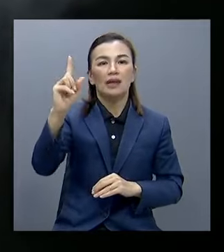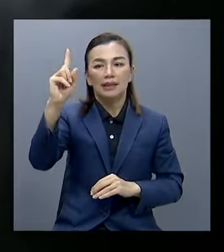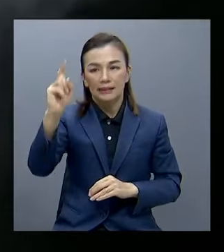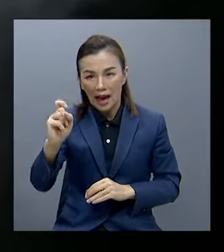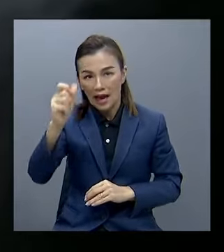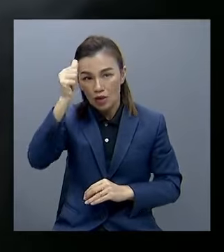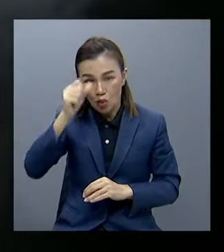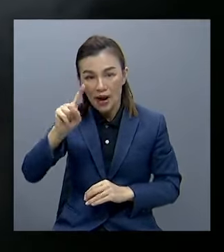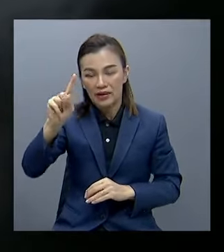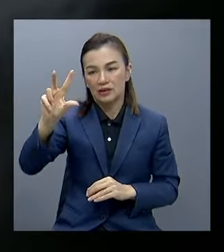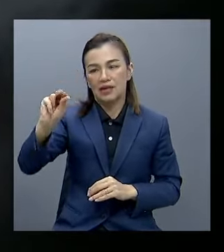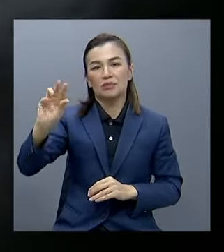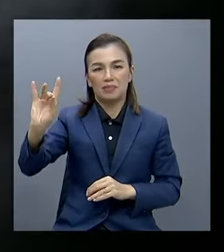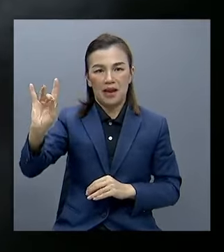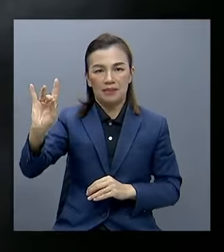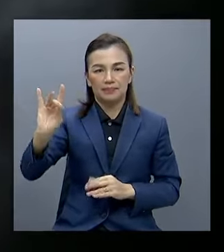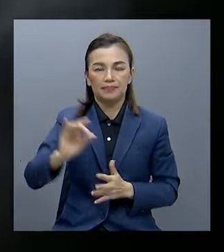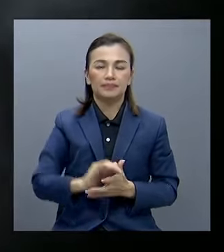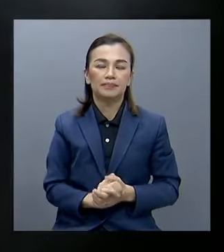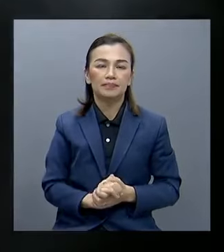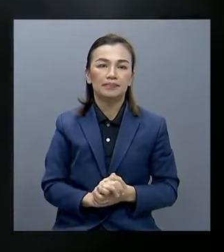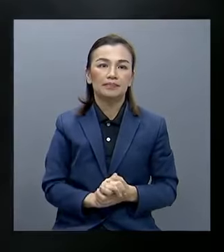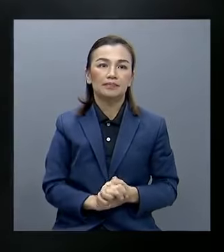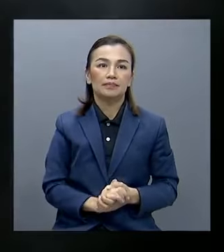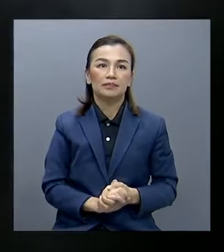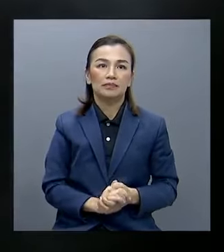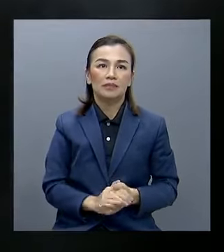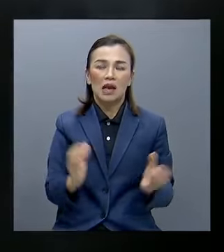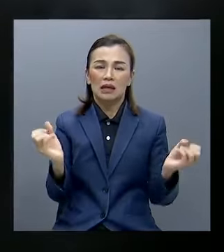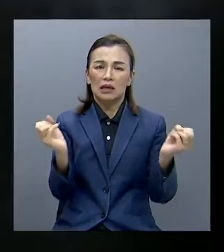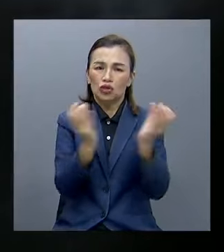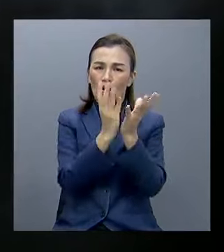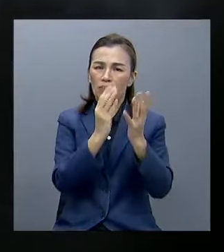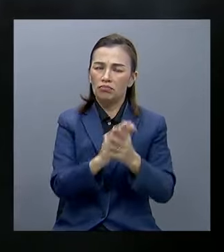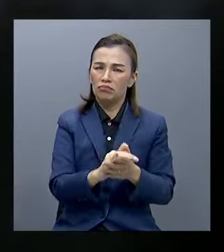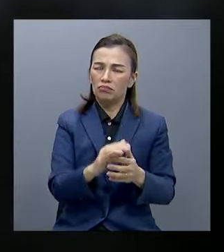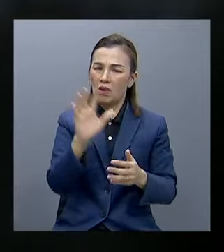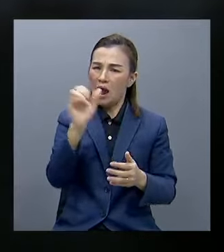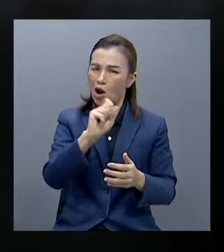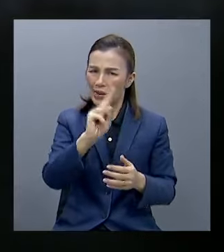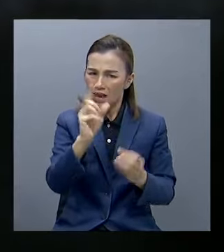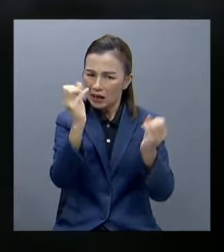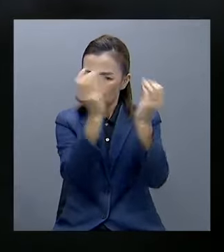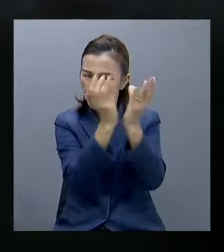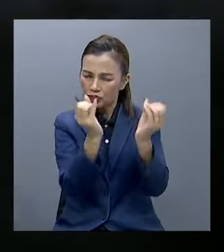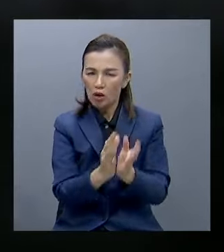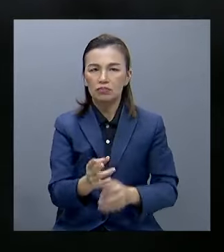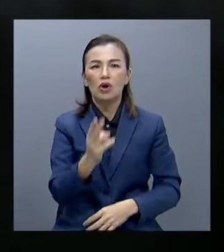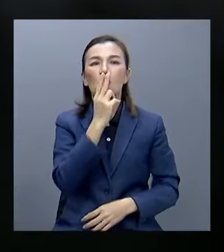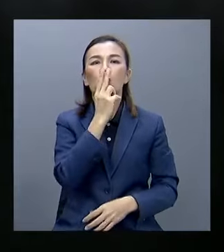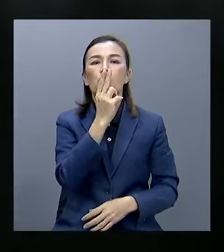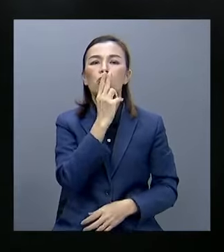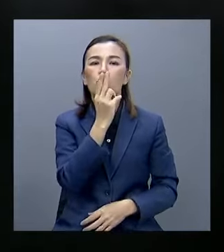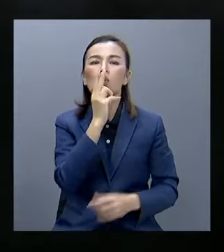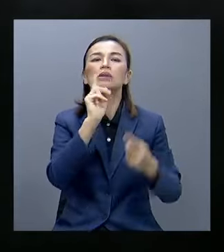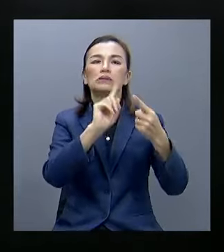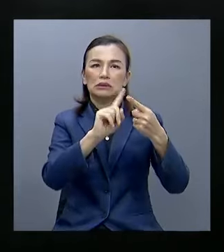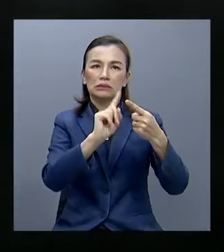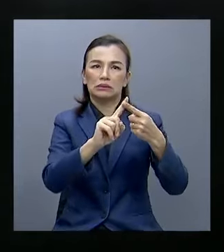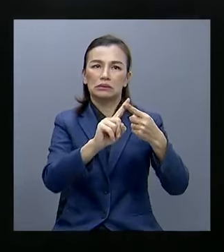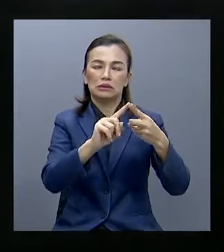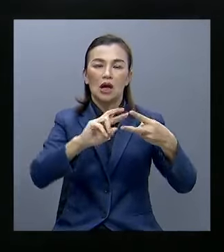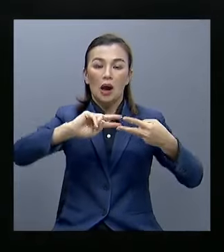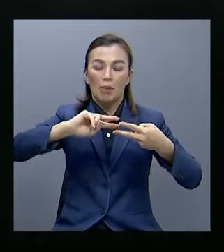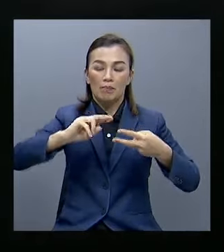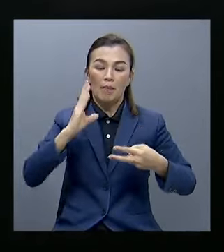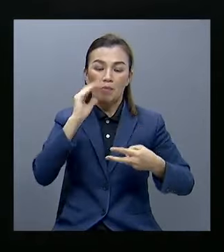ละ38คนปัจจัยเสี่ยงที่สำคัญยังมาจากเรื่องของการสูบหรือรับควันบุหรี่พันธุกรรม